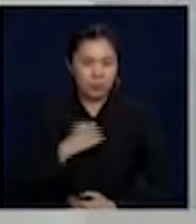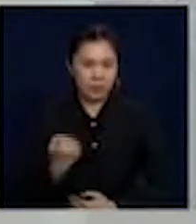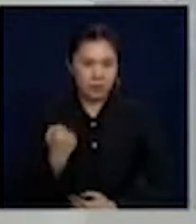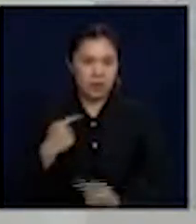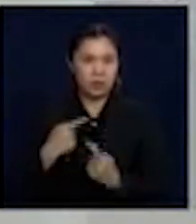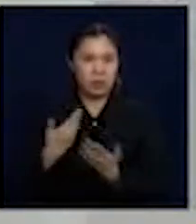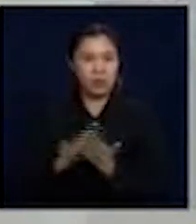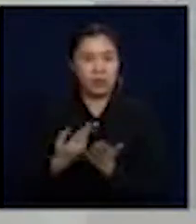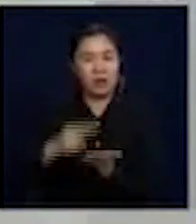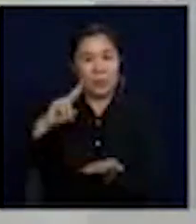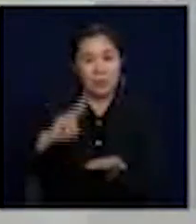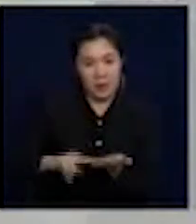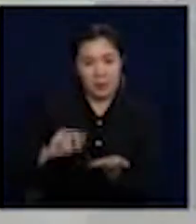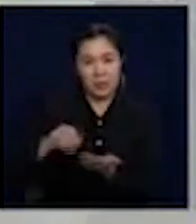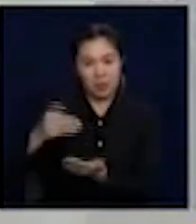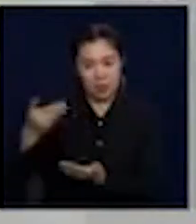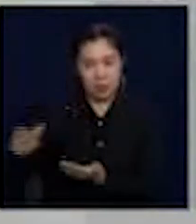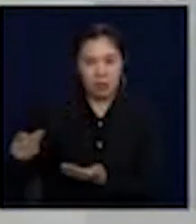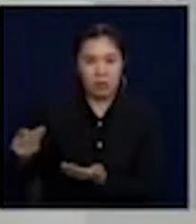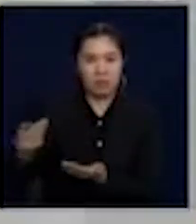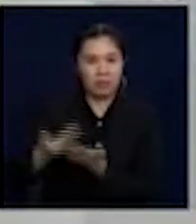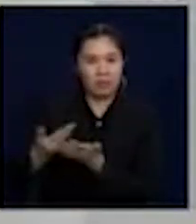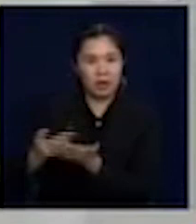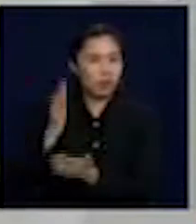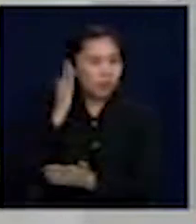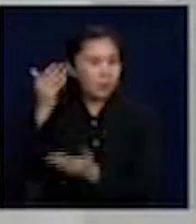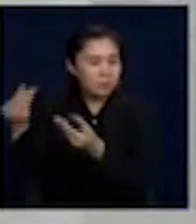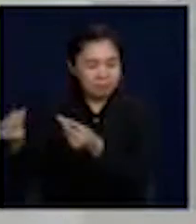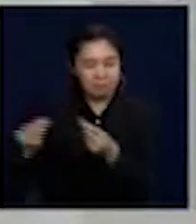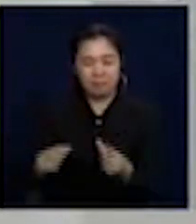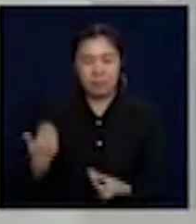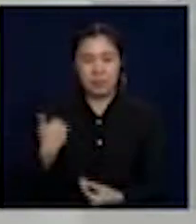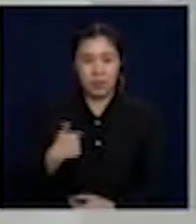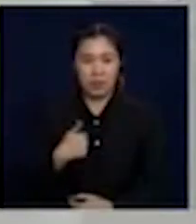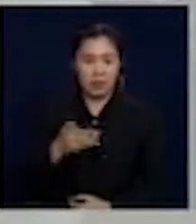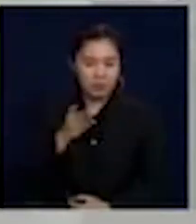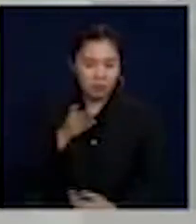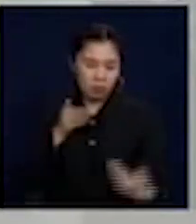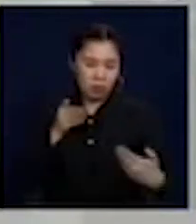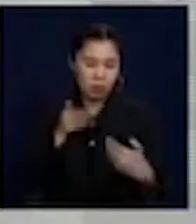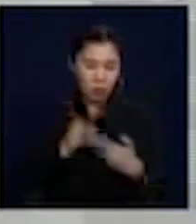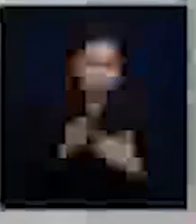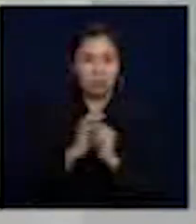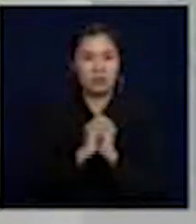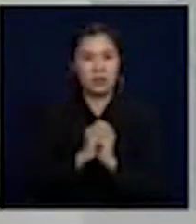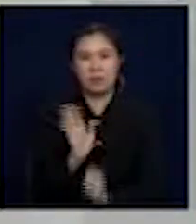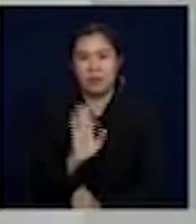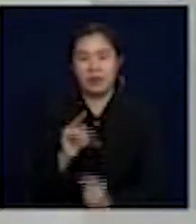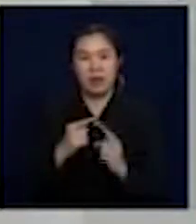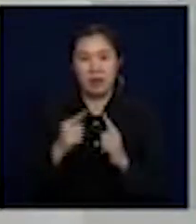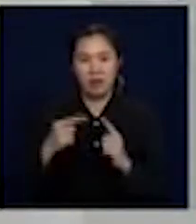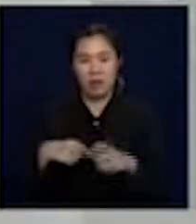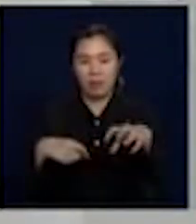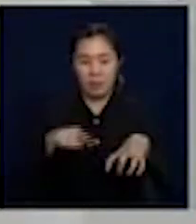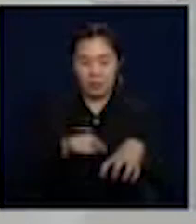ที่จะเสียไปก่อนเพื่อเอารถออกมาก่อนเนี่ยเขาจะได้คืนเนื่องจากไม่ได้เป็นคนสั่งตรงจากประเทศจีนแต่บริษัทที่รับช่วงจากเขา